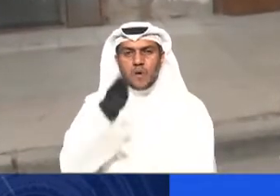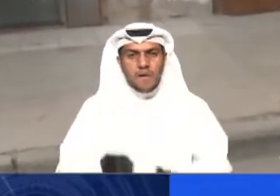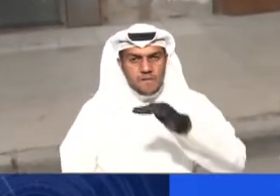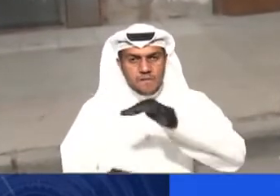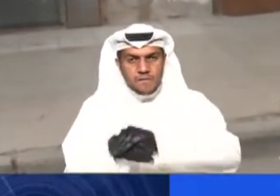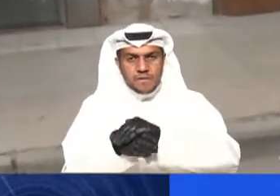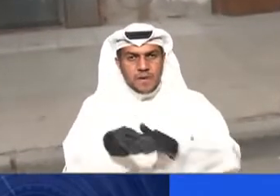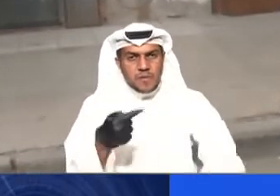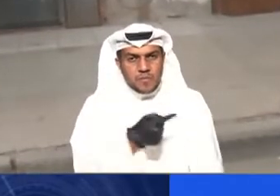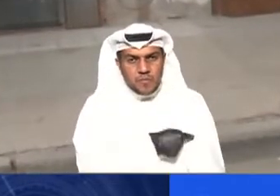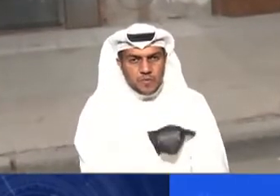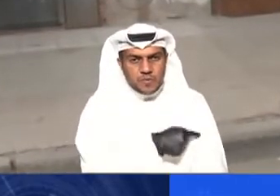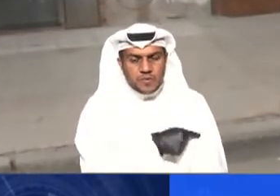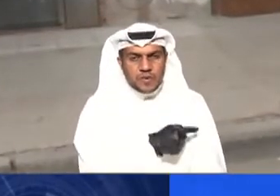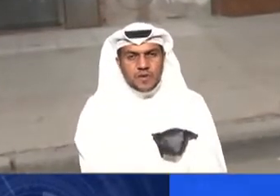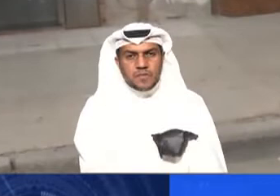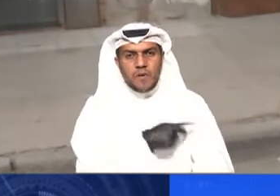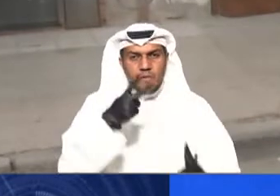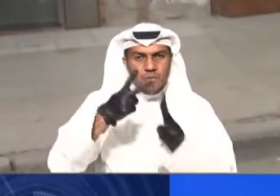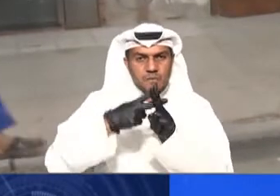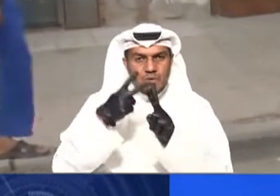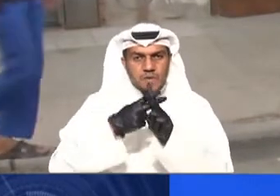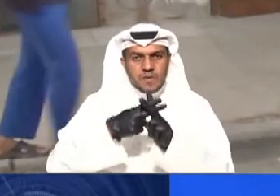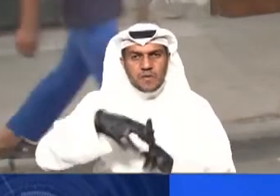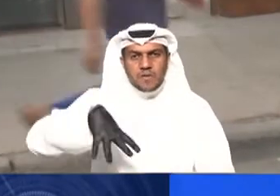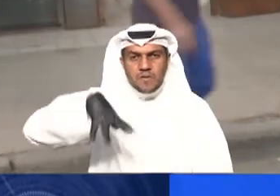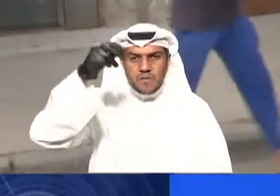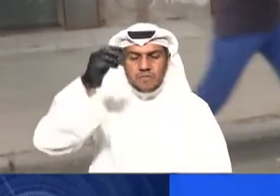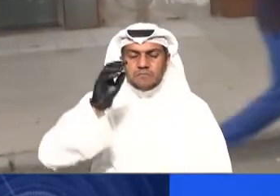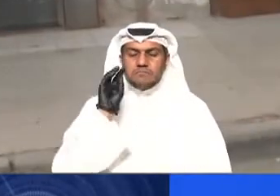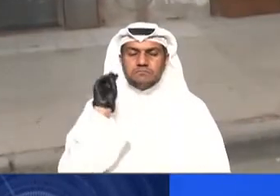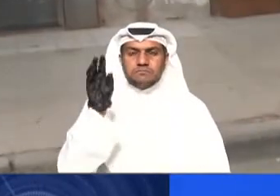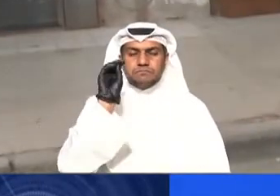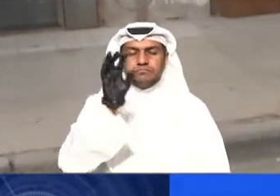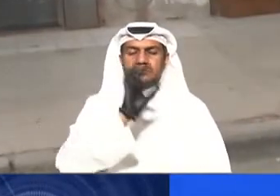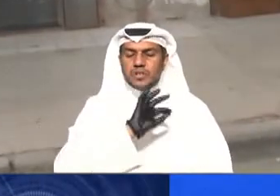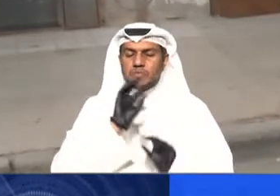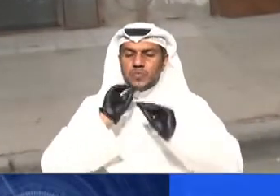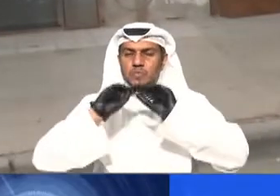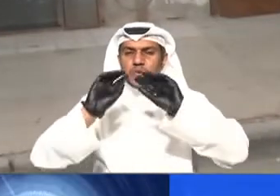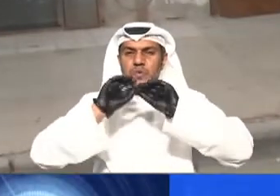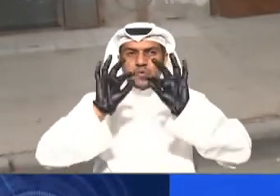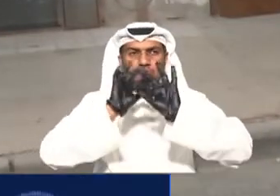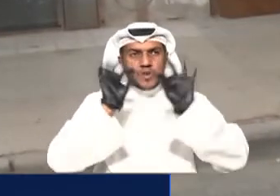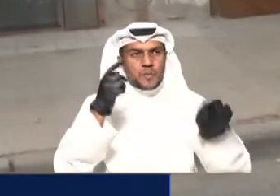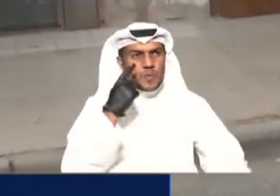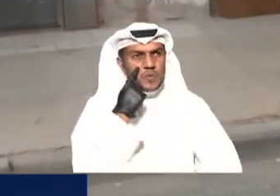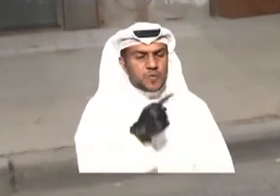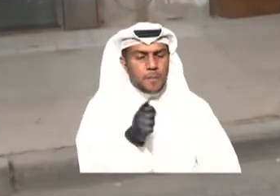إنجاز العمل الخيرية، فهم مستمرون لانتهاء الأزمة لتتضح بذلك الصورة